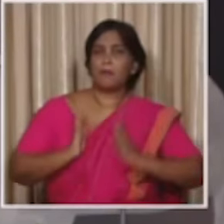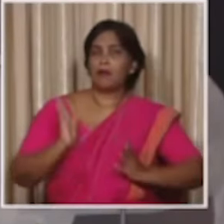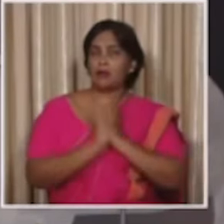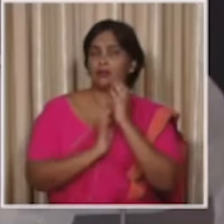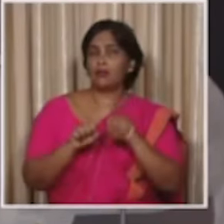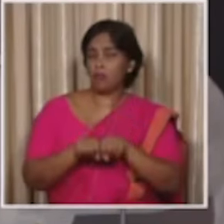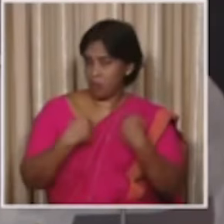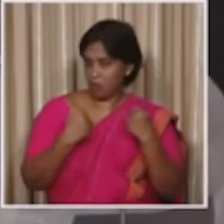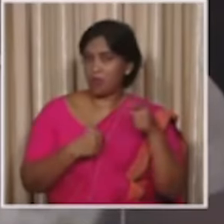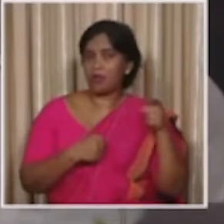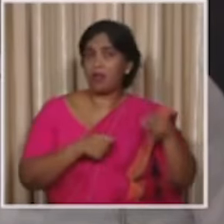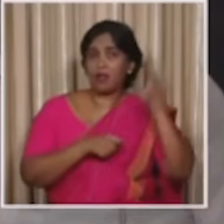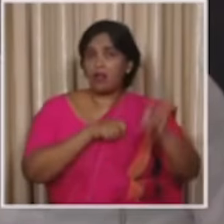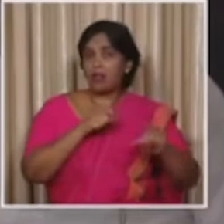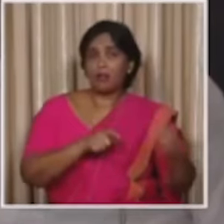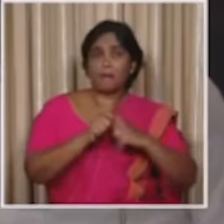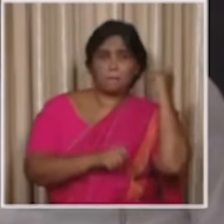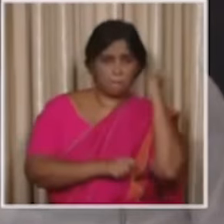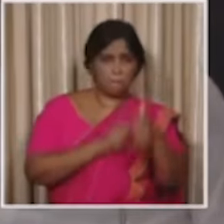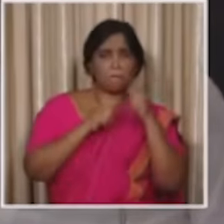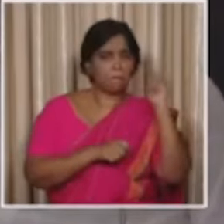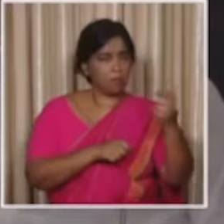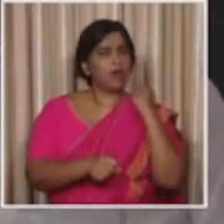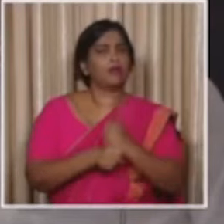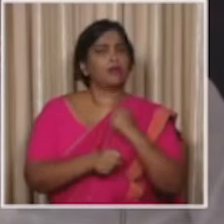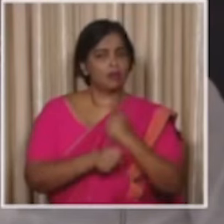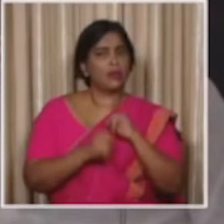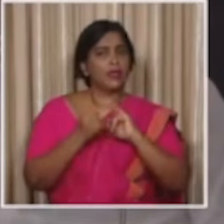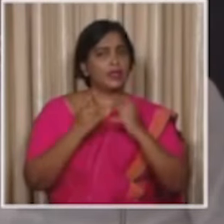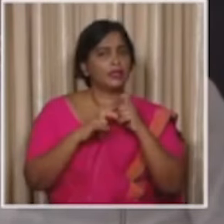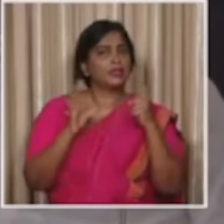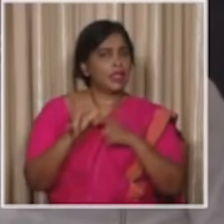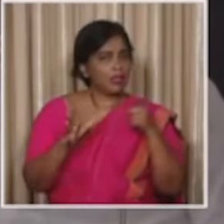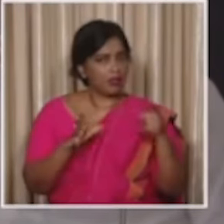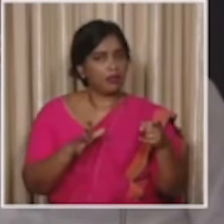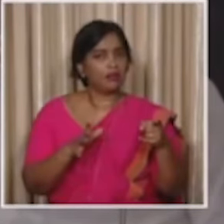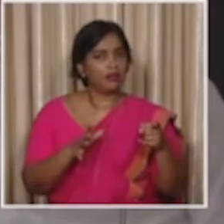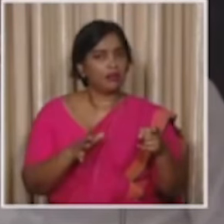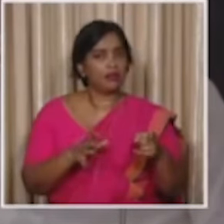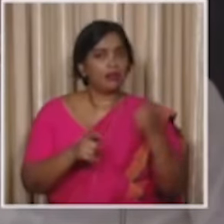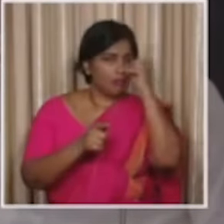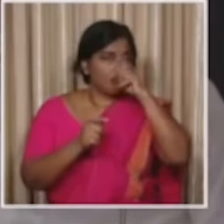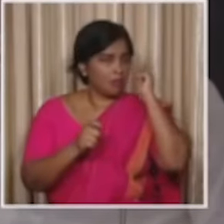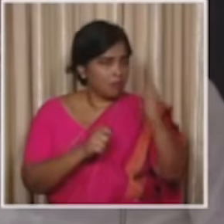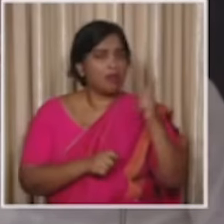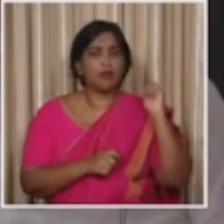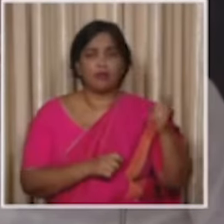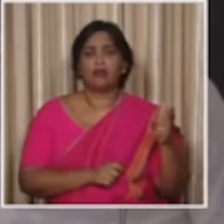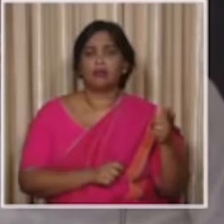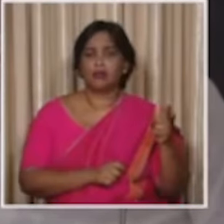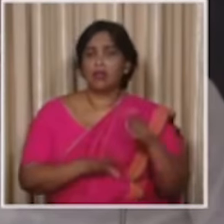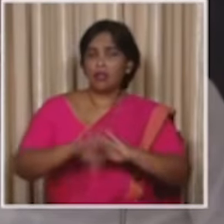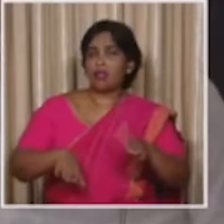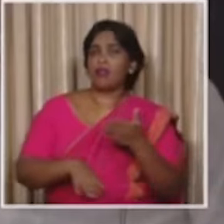කඩ වෙන්නේ මේ අයගේ නෙමෙයි මෙයාට පඩියක් හම් වෙනවා රජේ. සංවර්ධන නිලධාරින්ට. මෙයාට පඩියක් හම් වෙනවා.